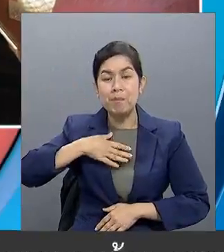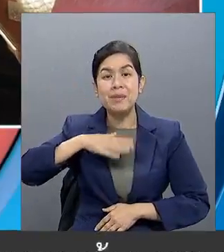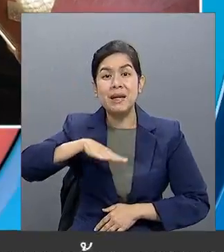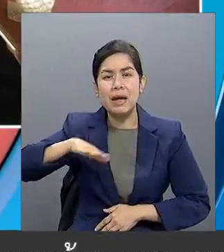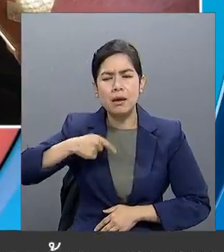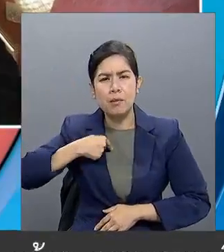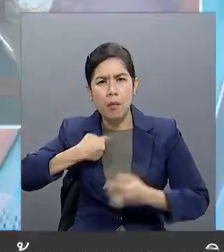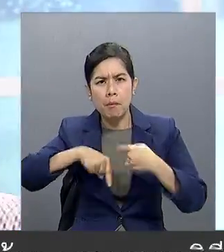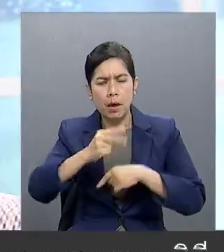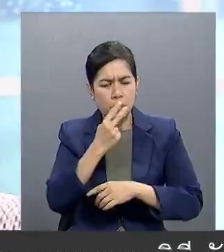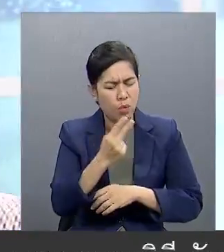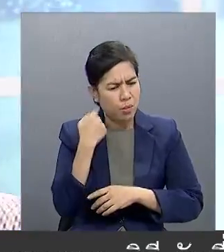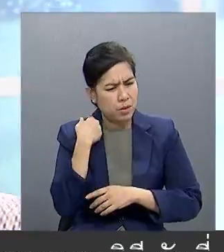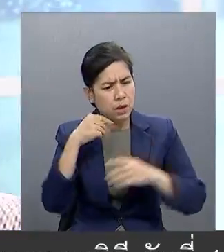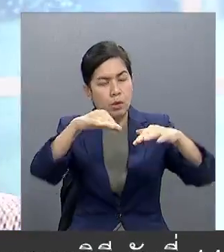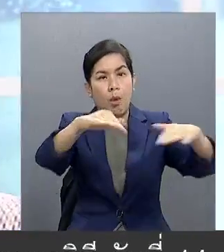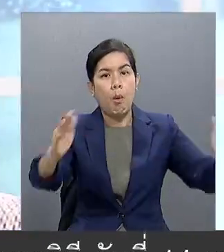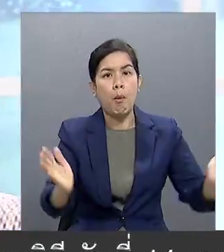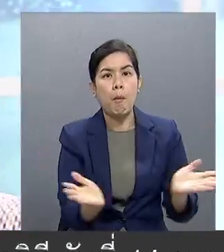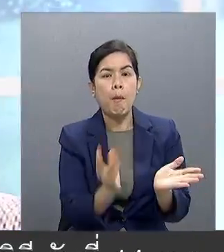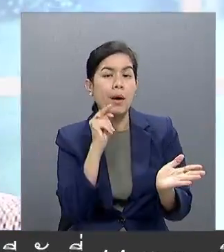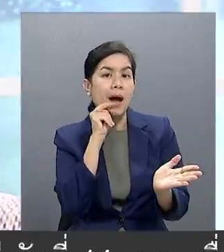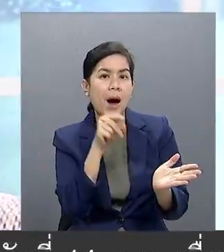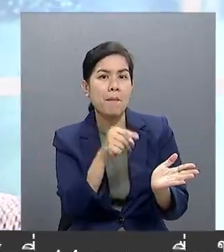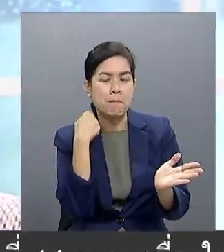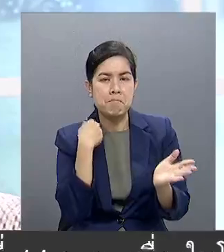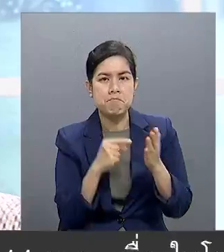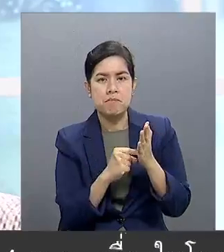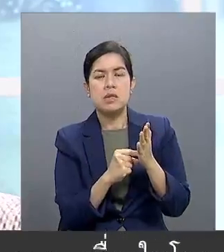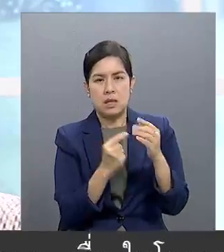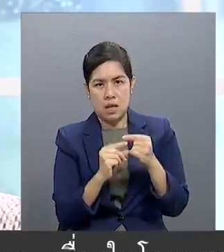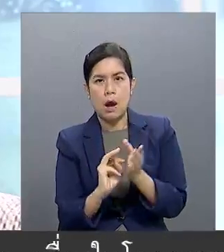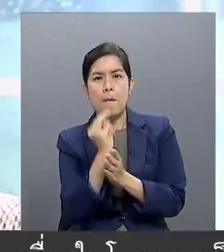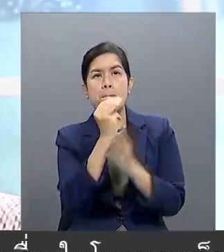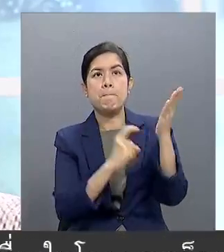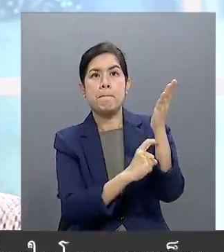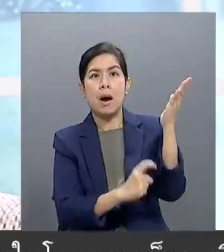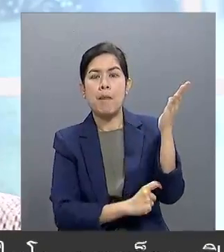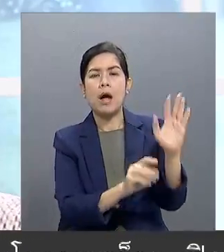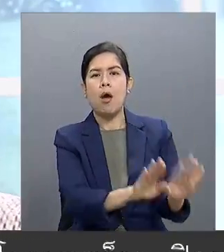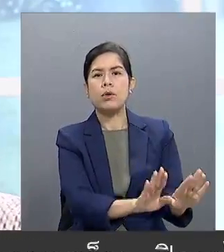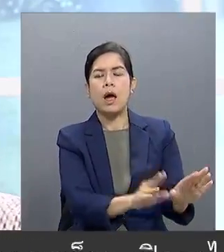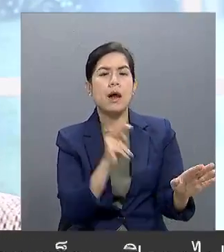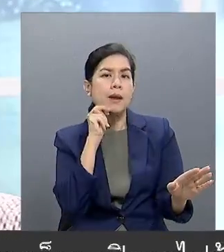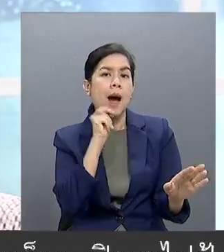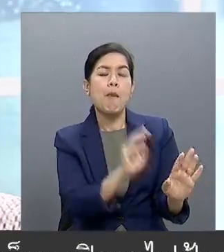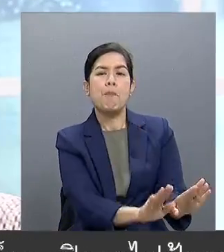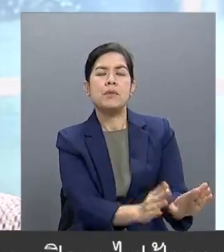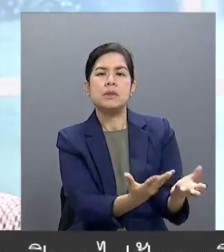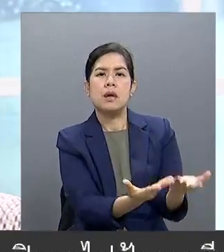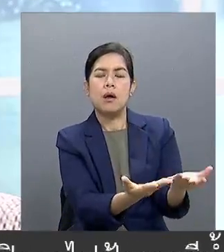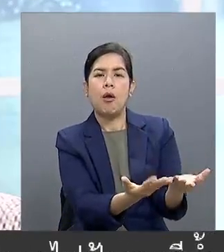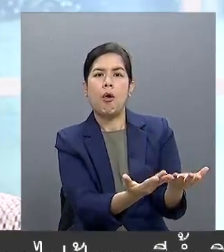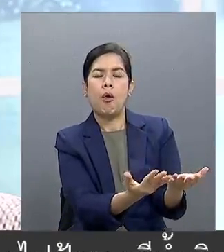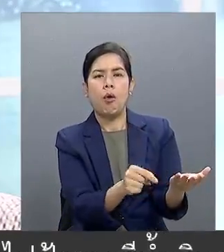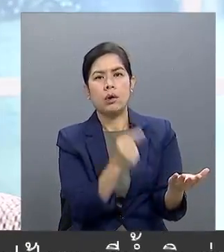จะแรงมากเวลาเขาไปตัดไม้ไผ่ก่อนที่จะเอามาสานหรือทำอะไรแล้วไม่ให้ปลวกไม่ให้มอด กินทอดขึ้นเนี่ยคุณผู้ชมเขาจะเอาไม้ไผ่